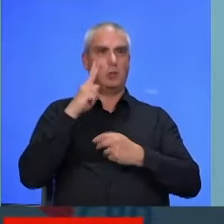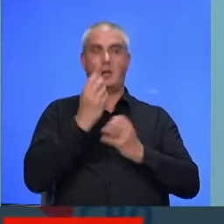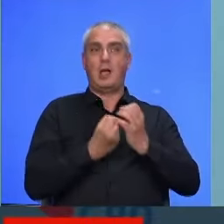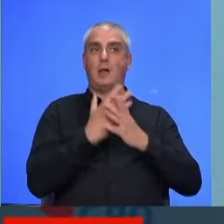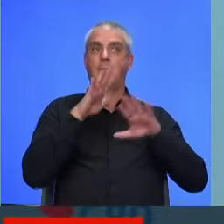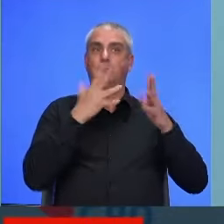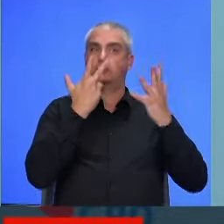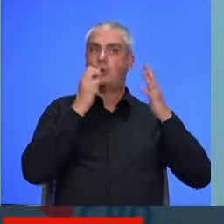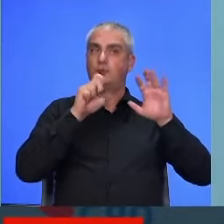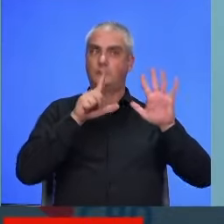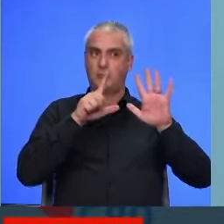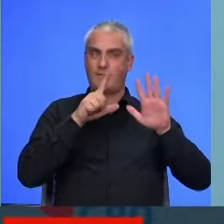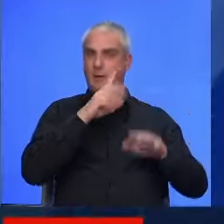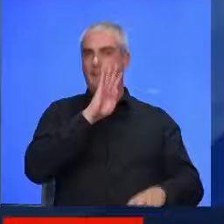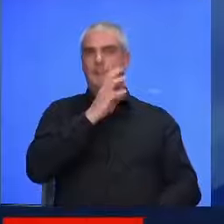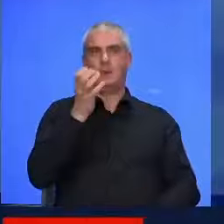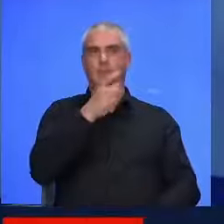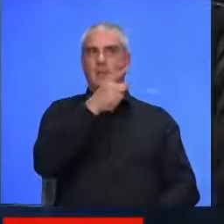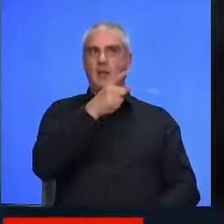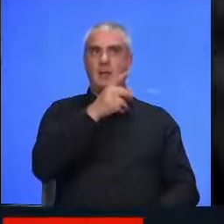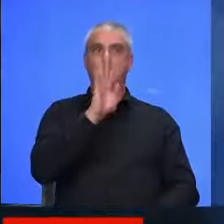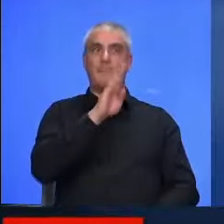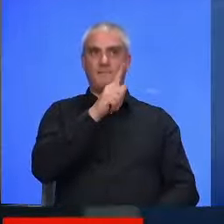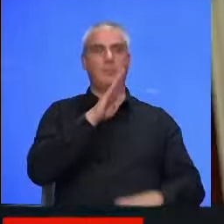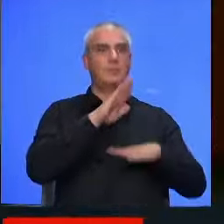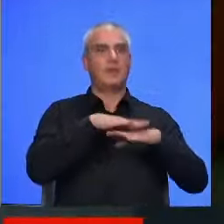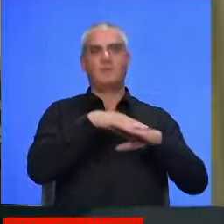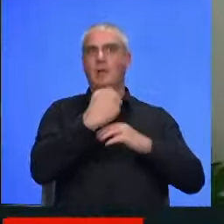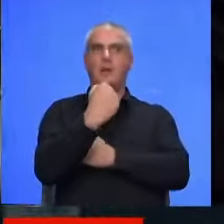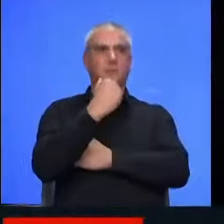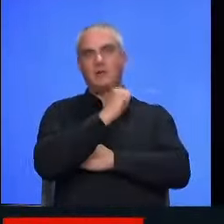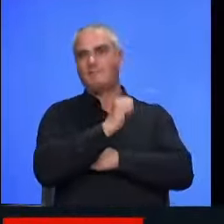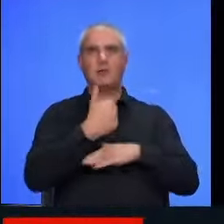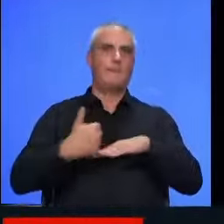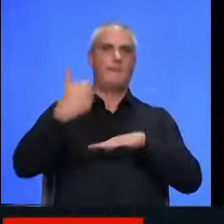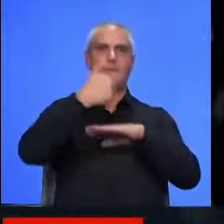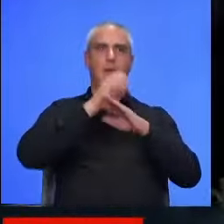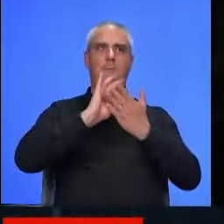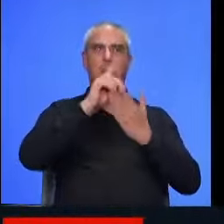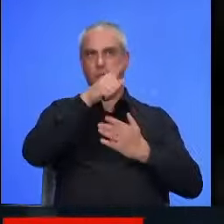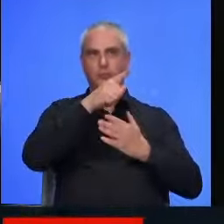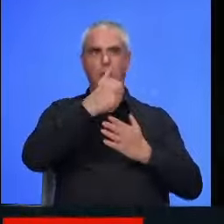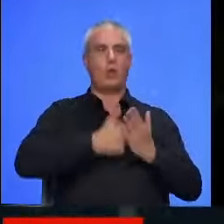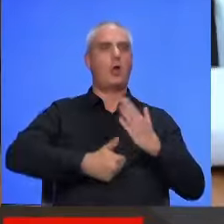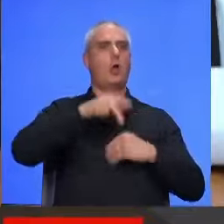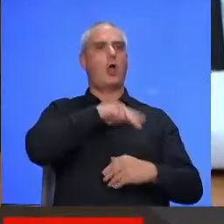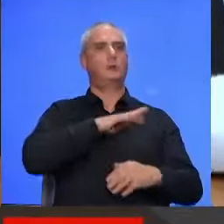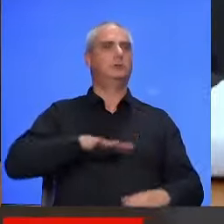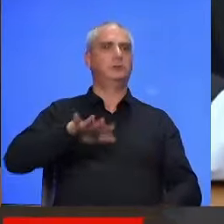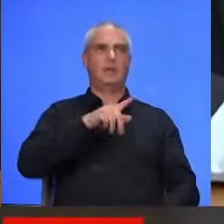הממשלה ה-37, מינה נתניהו את ברוורמן לתפקיד החזק והבכיר בלשכתו, ראש הסגל.